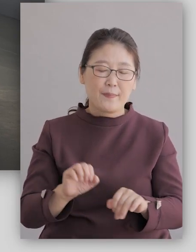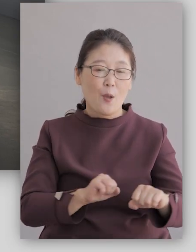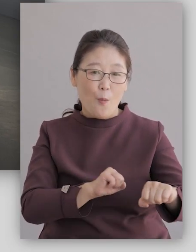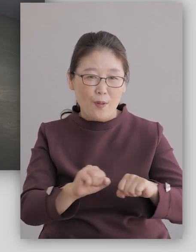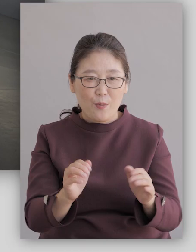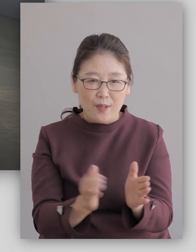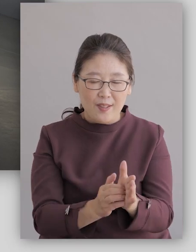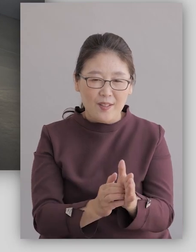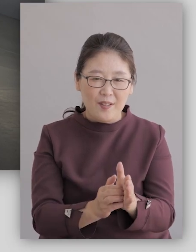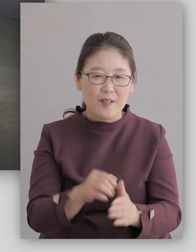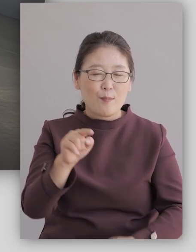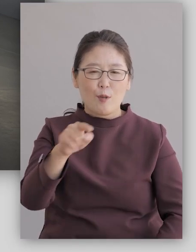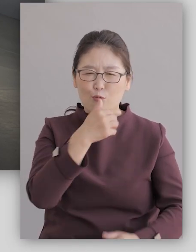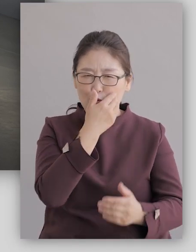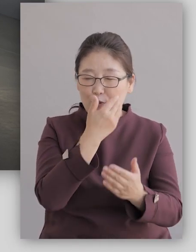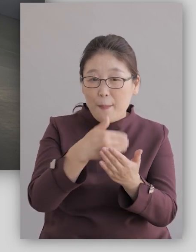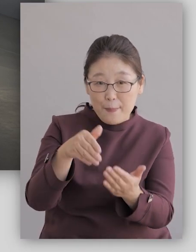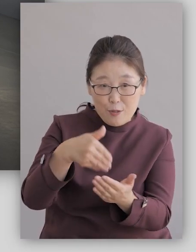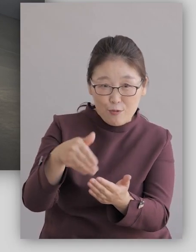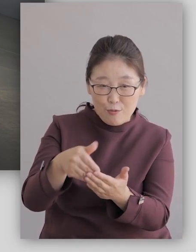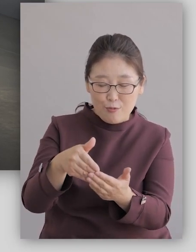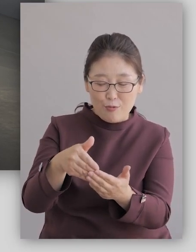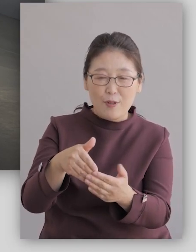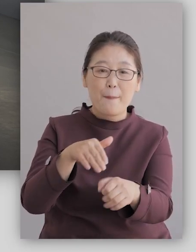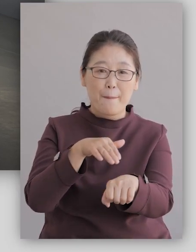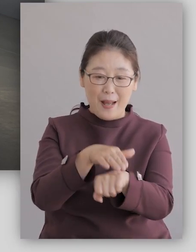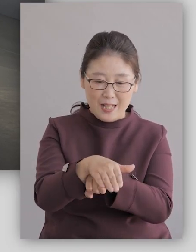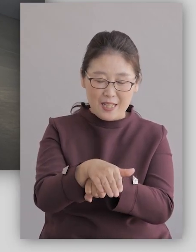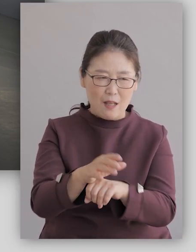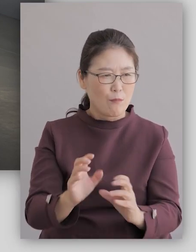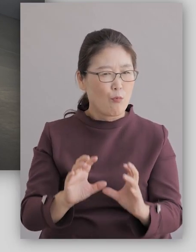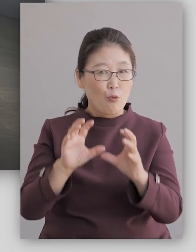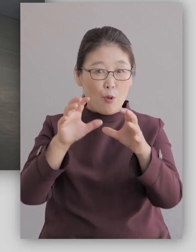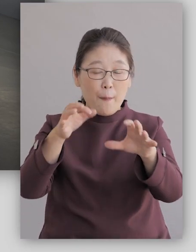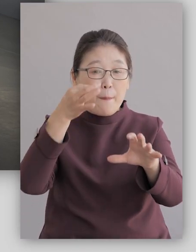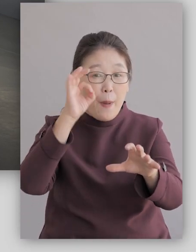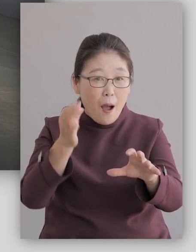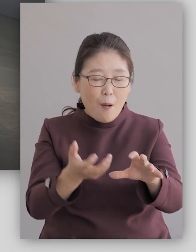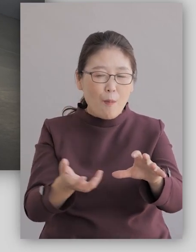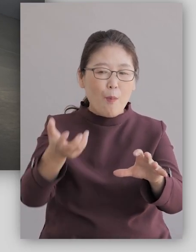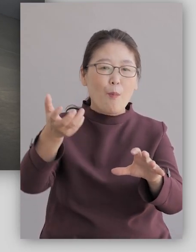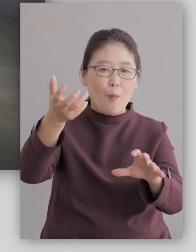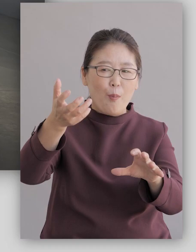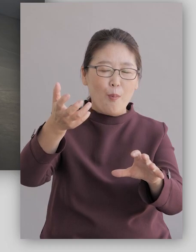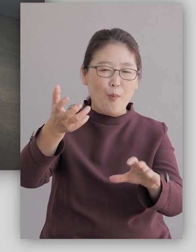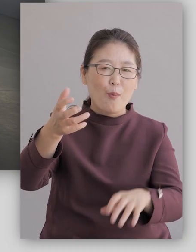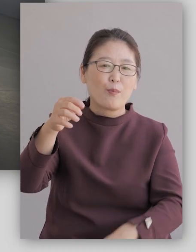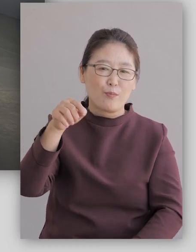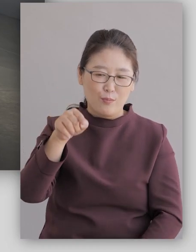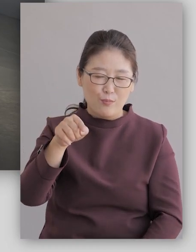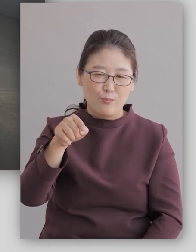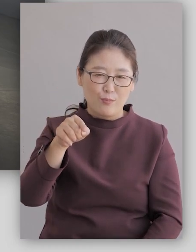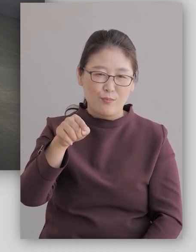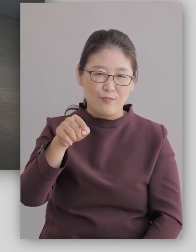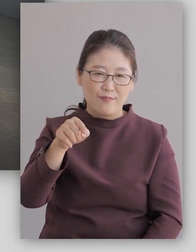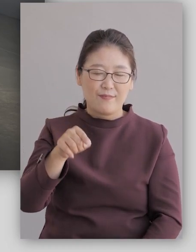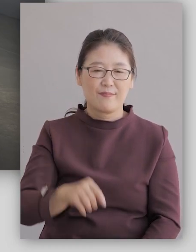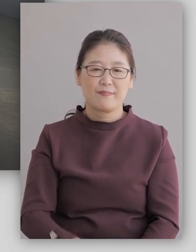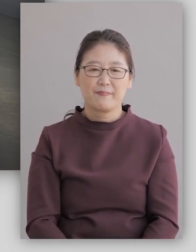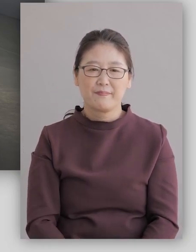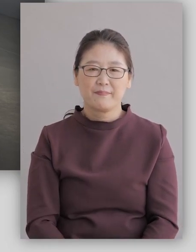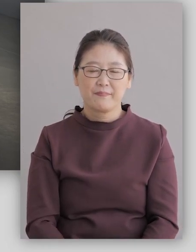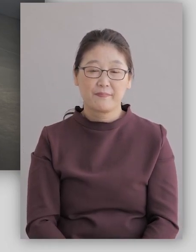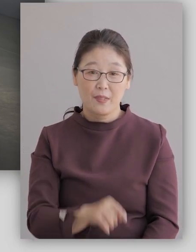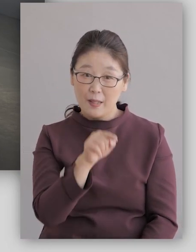미술 양식으로 세계적인 양식으로 지금 또 거듭나게 된 이런 반전을 지금